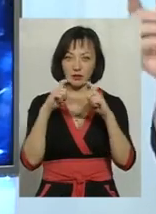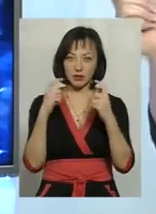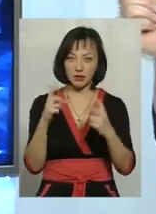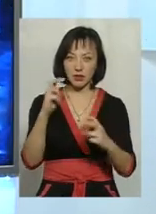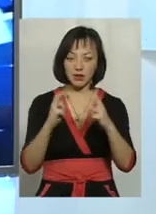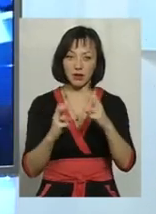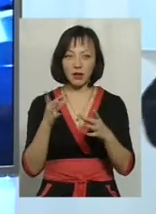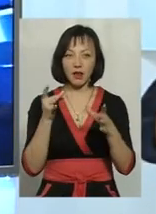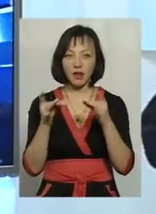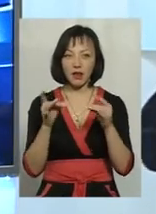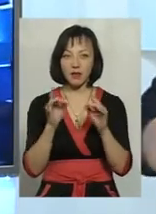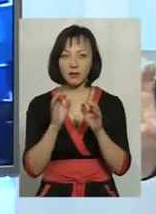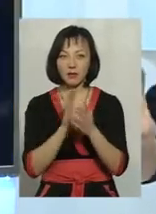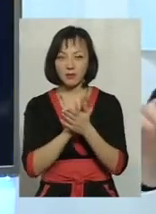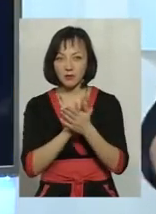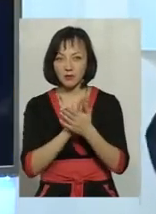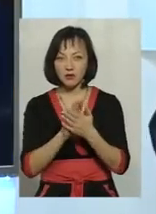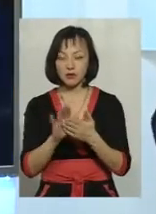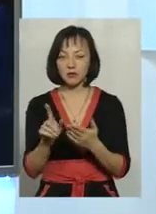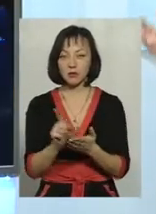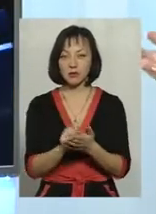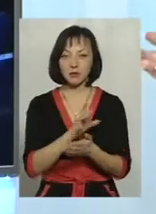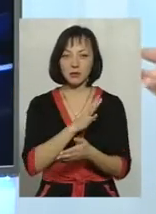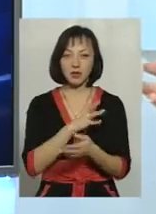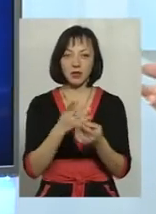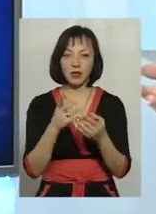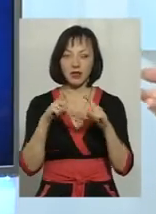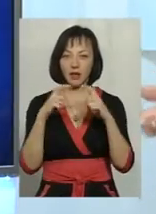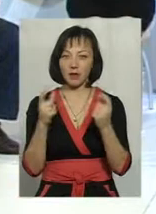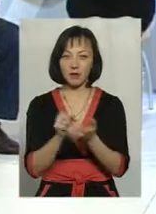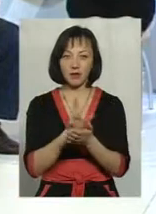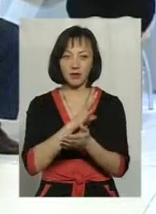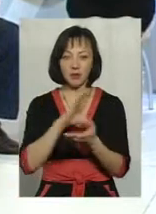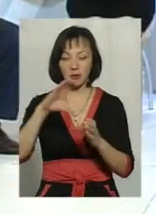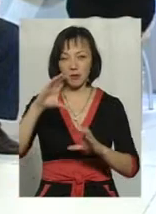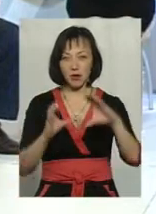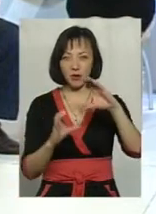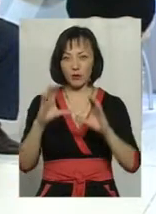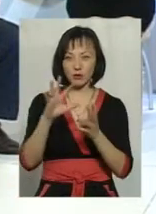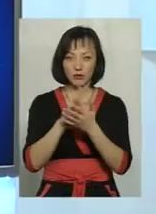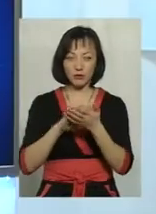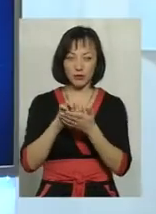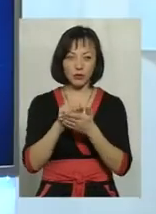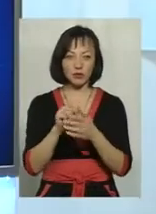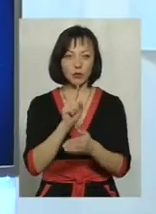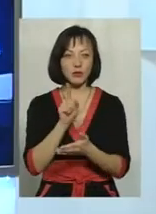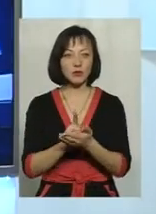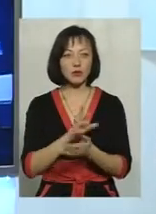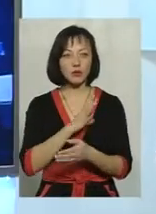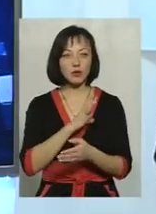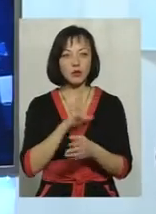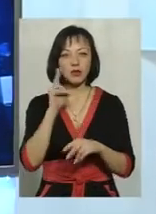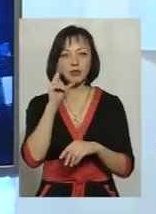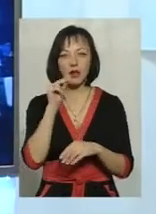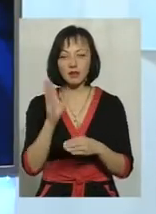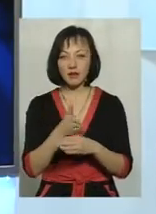заводській, клей повинен рівномірно розподілятися. Етикетка не повинна бути перекошена чи зморщена. Обов'язково повинна бути